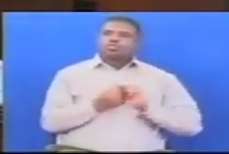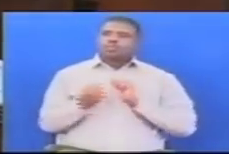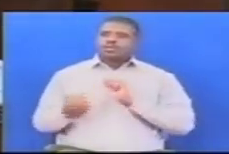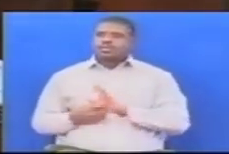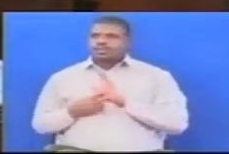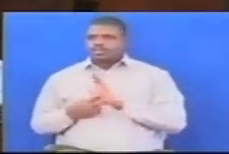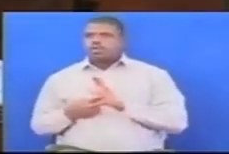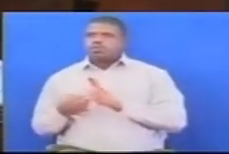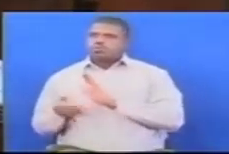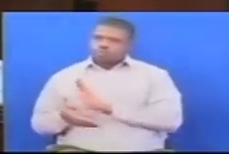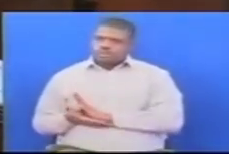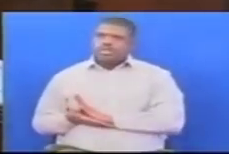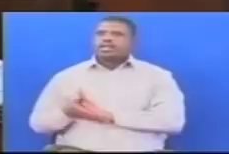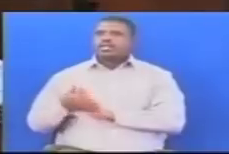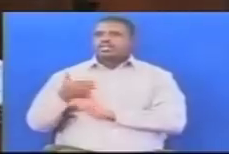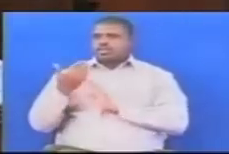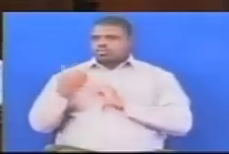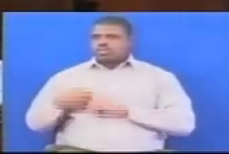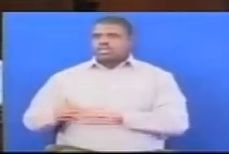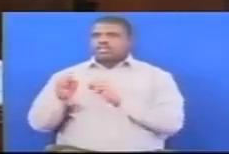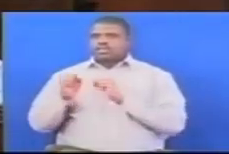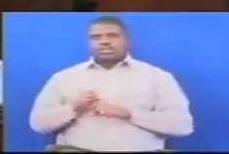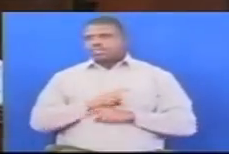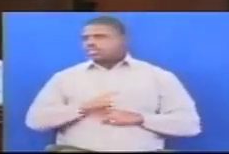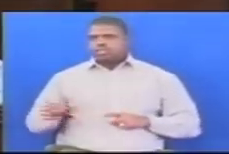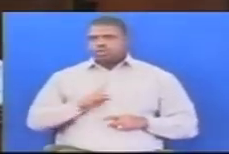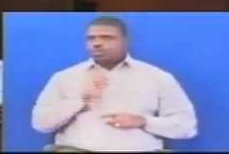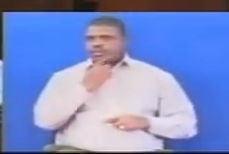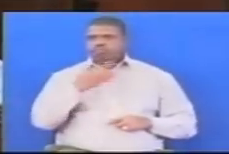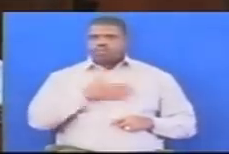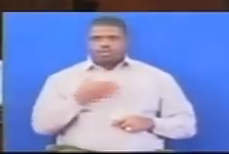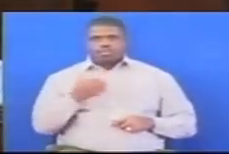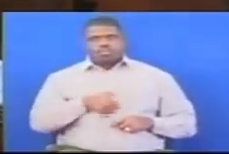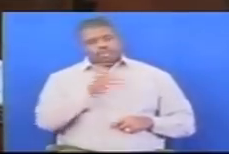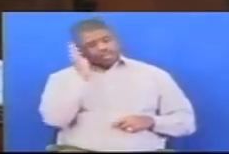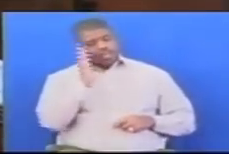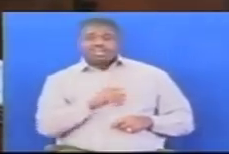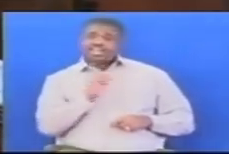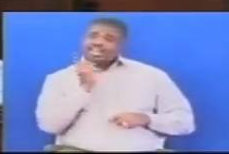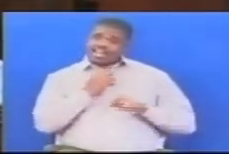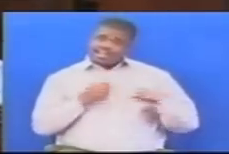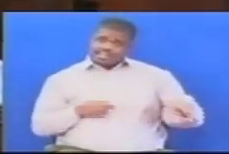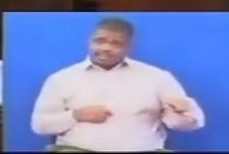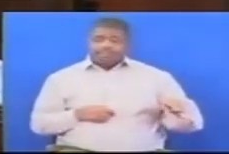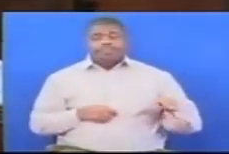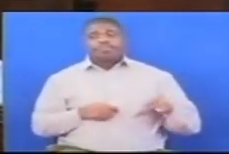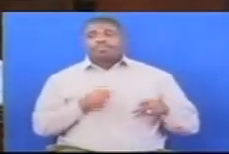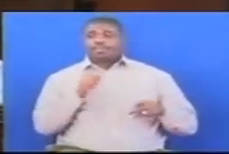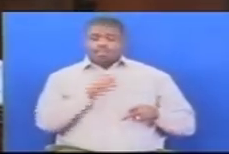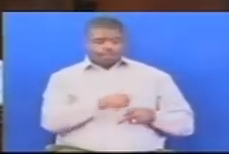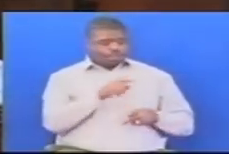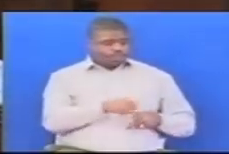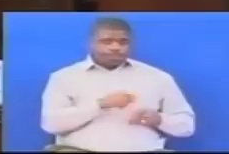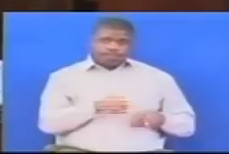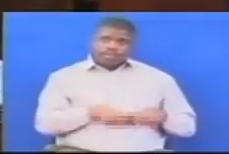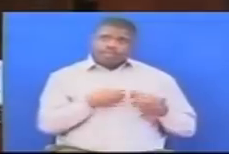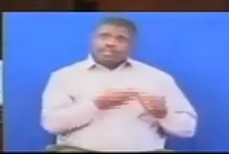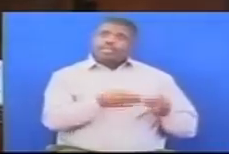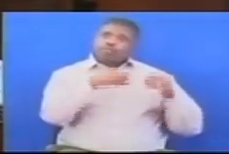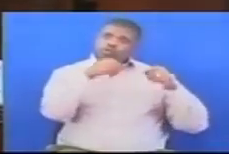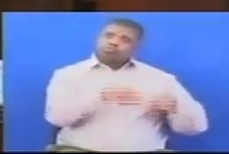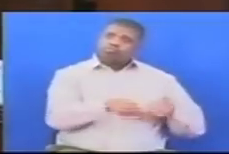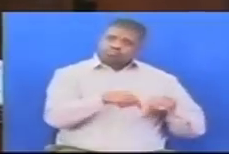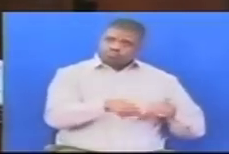2016-17 utaanza kutekelezwa. Sio majibu yangu, ni majibu ya serikali. Na majibu haya yalitolewa humu